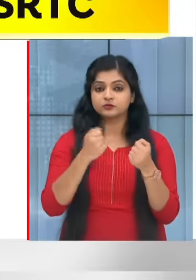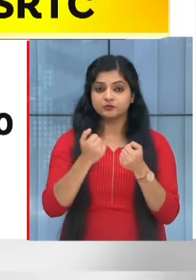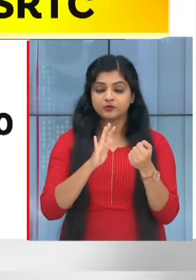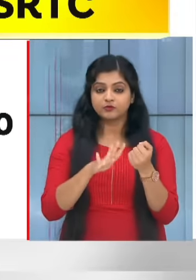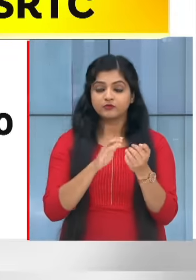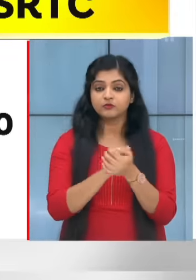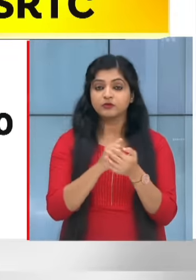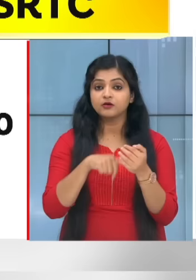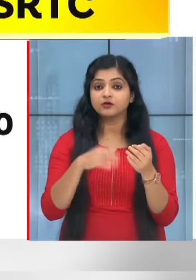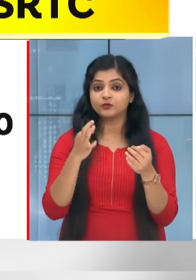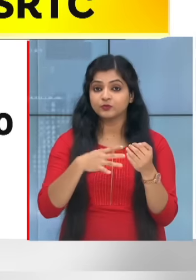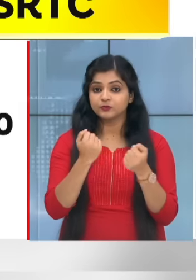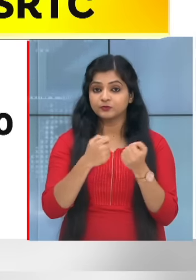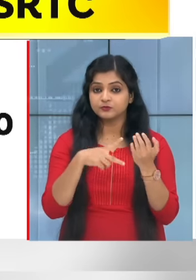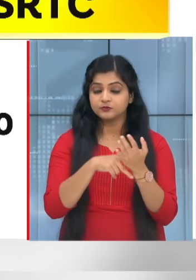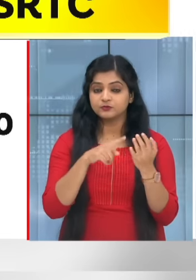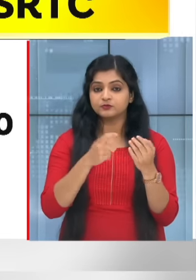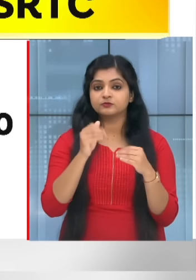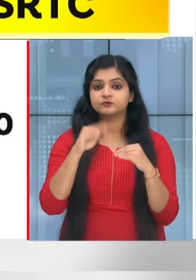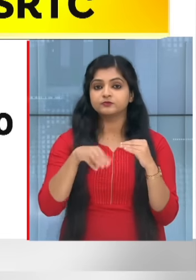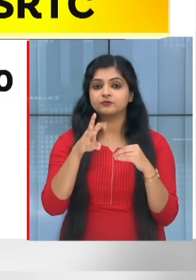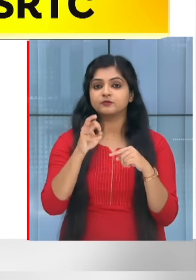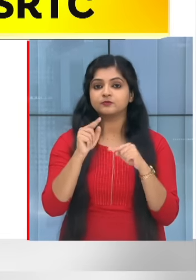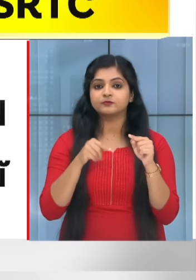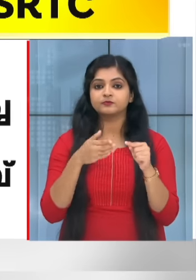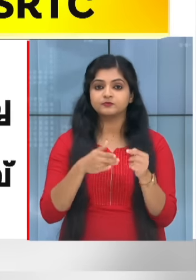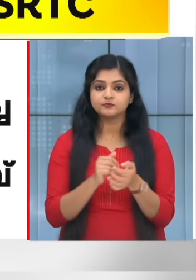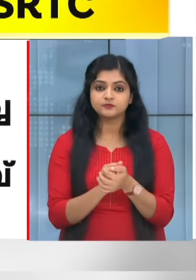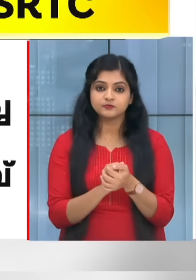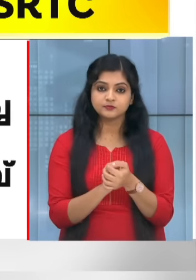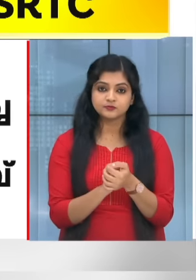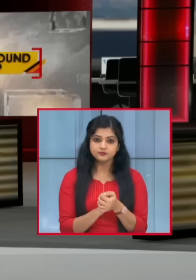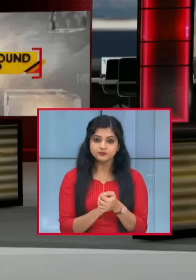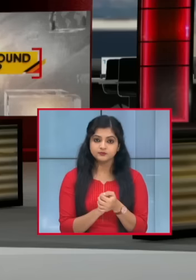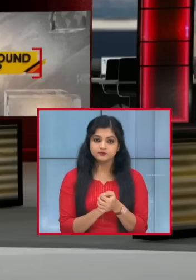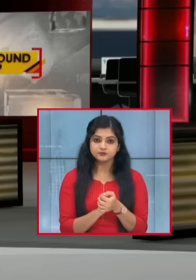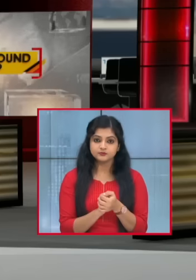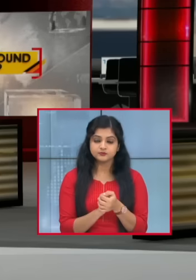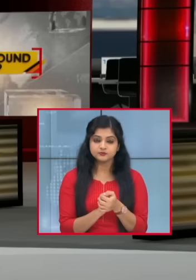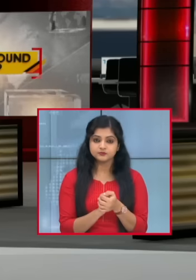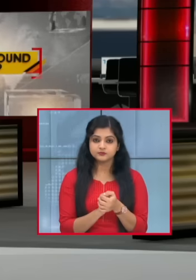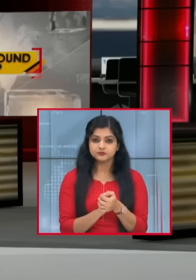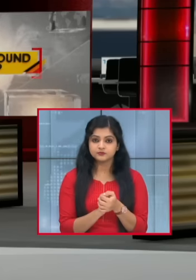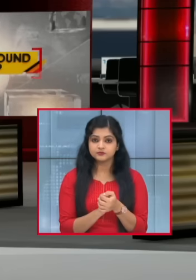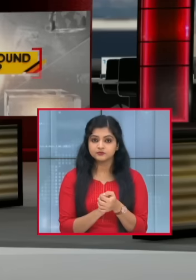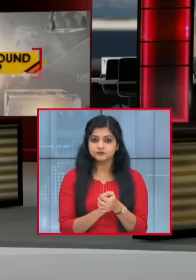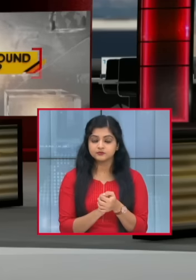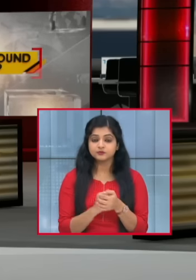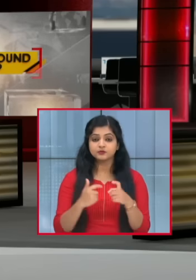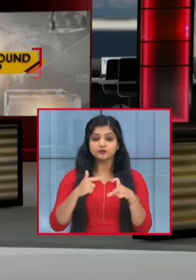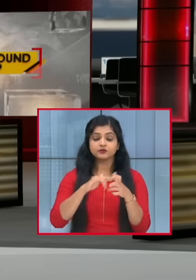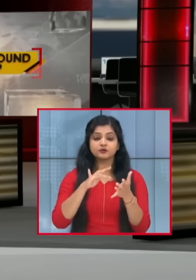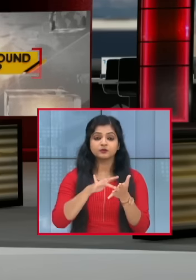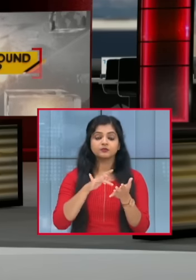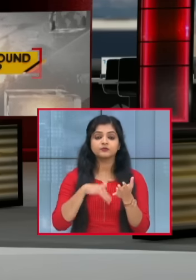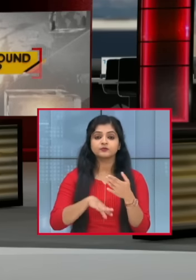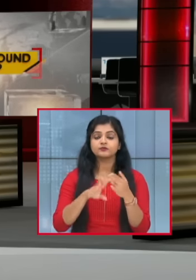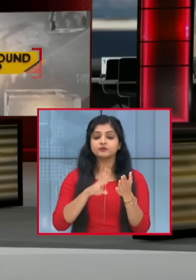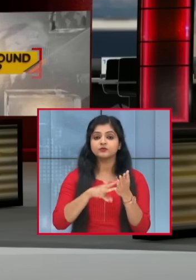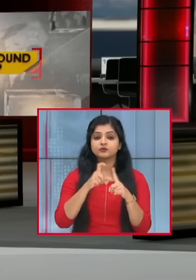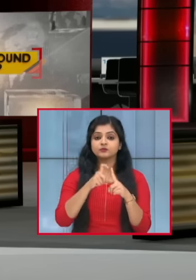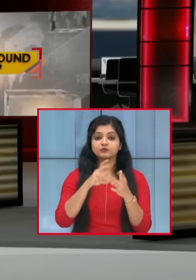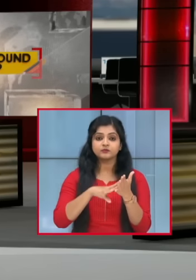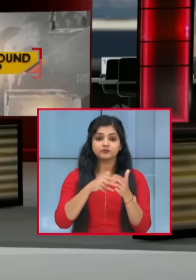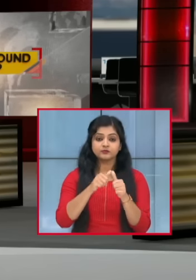ഈ നിരക്കിളവ് പ്രാബല്യത്തിൽ വരിക. പ്രവിധ. ശരി, MJ പ്രതീക്ഷാണ് വിവരങ്ങൾ നൽകിയത്. കൊച്ചിയിൽ MDMAയുമായി 3